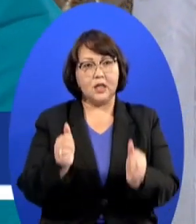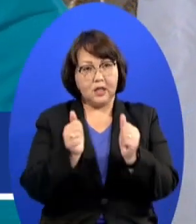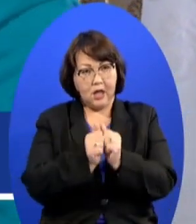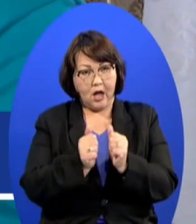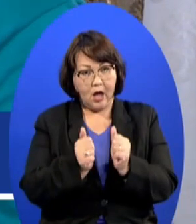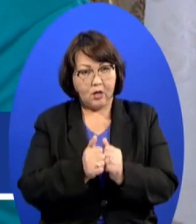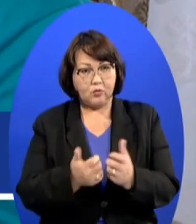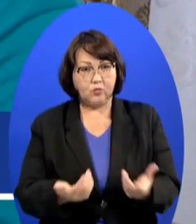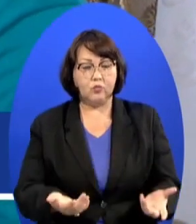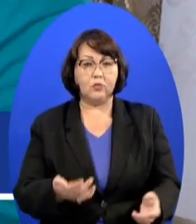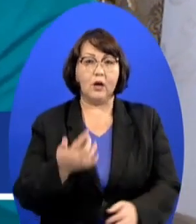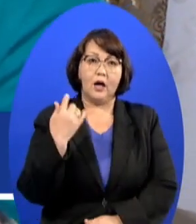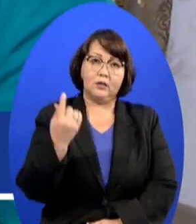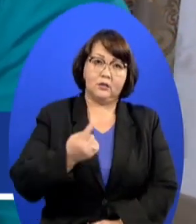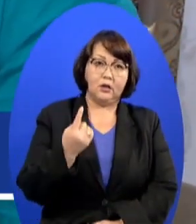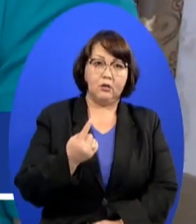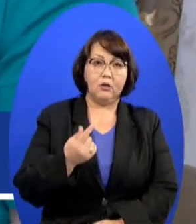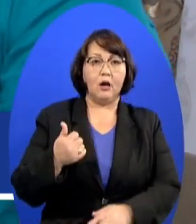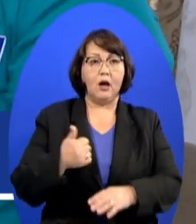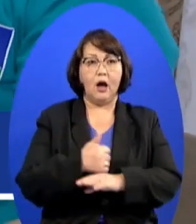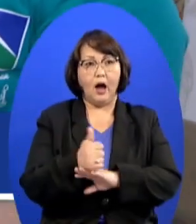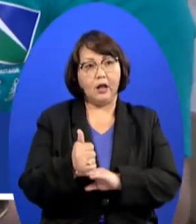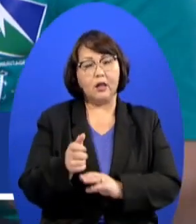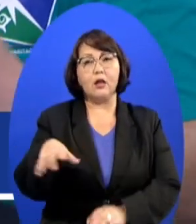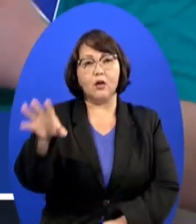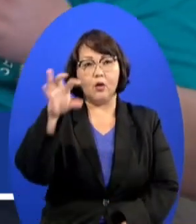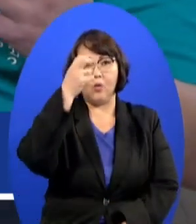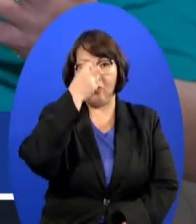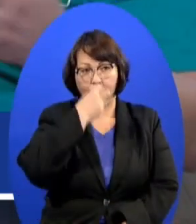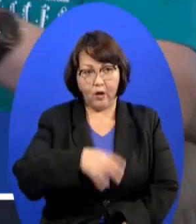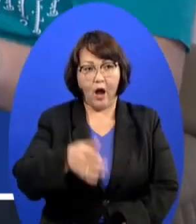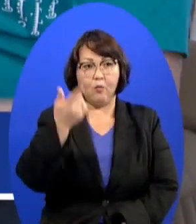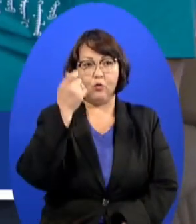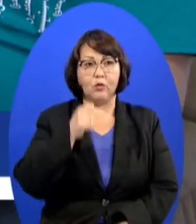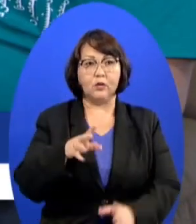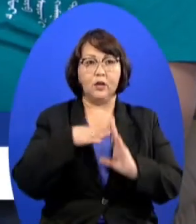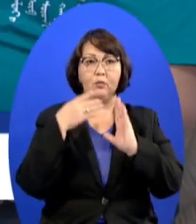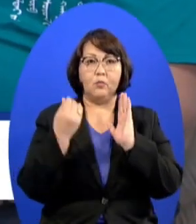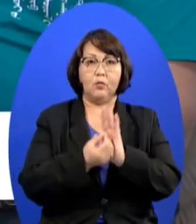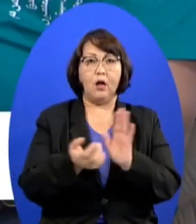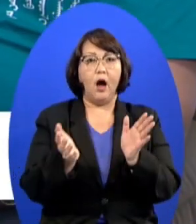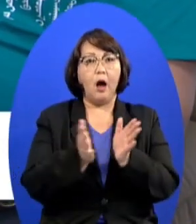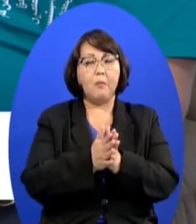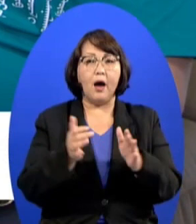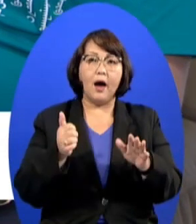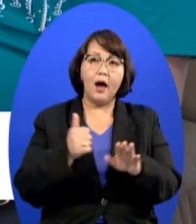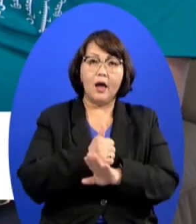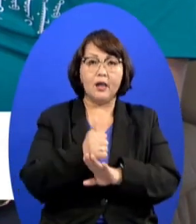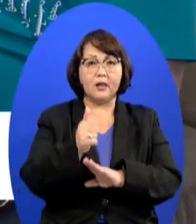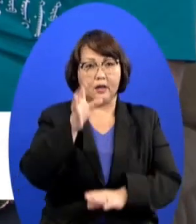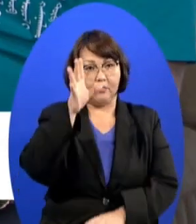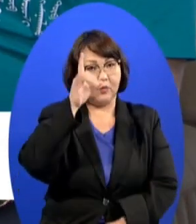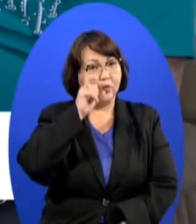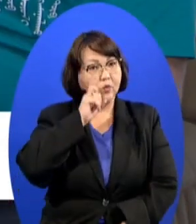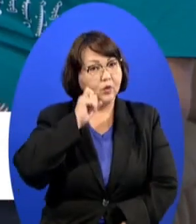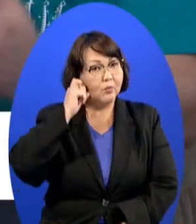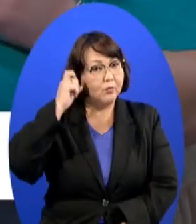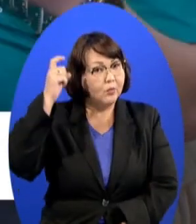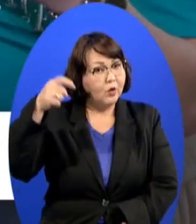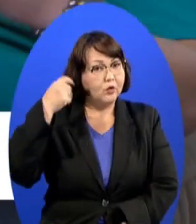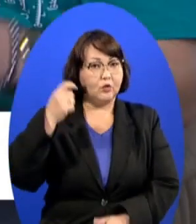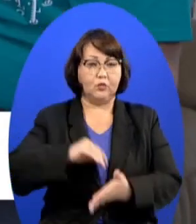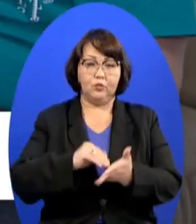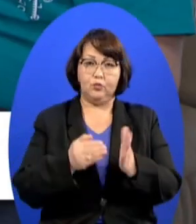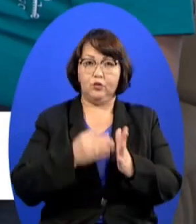нөхдөрөө тэгээд ганцаараач бол ингээд зөндөл өвжлээсэн. Хамгийн гол нь ингээд гэр бүлэрээ явах юмсан гэж нилээн бодож төлөвлөж байгаа. Адилхан бол яг